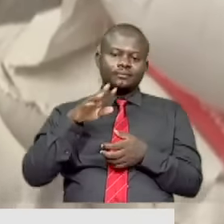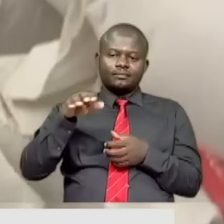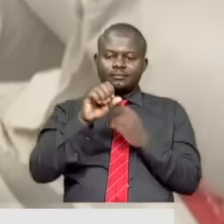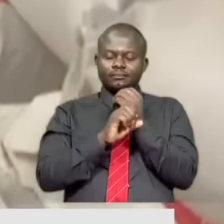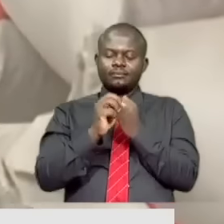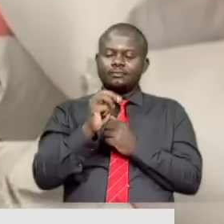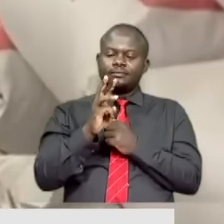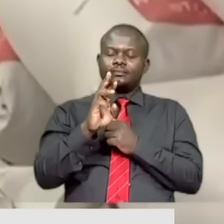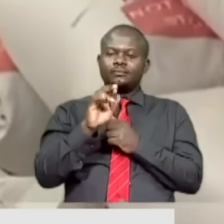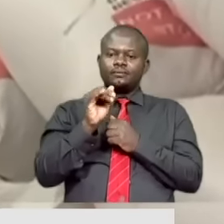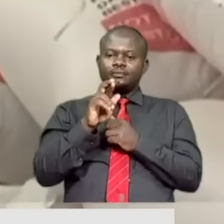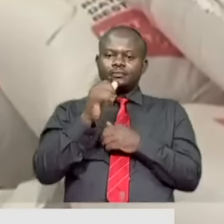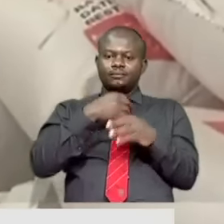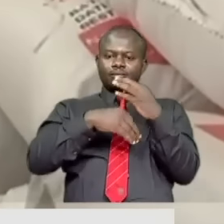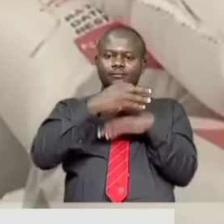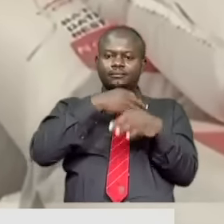wa Mwurire hari inganda